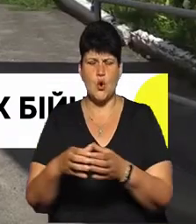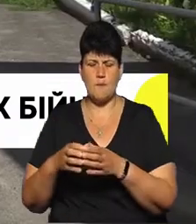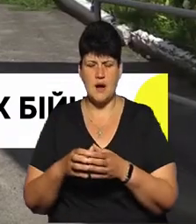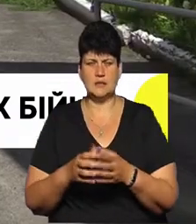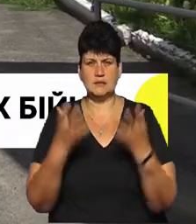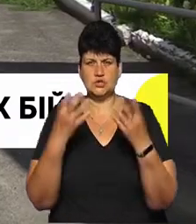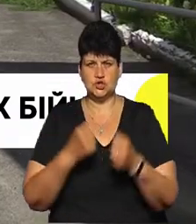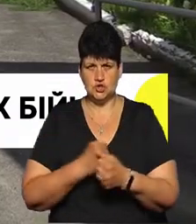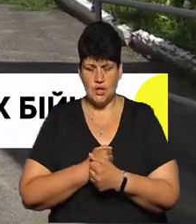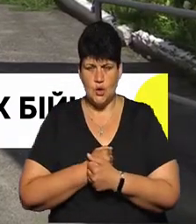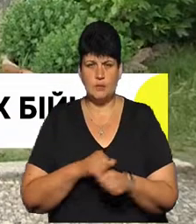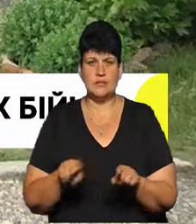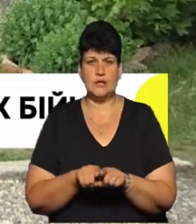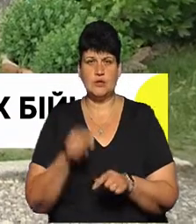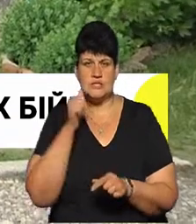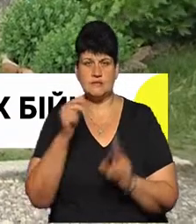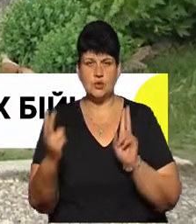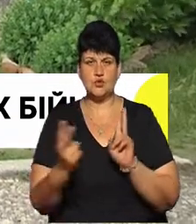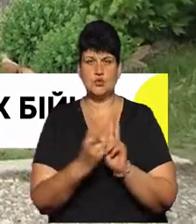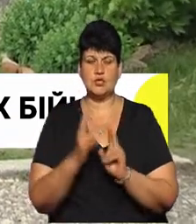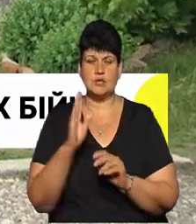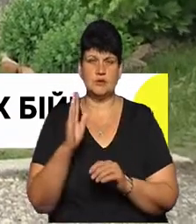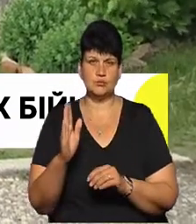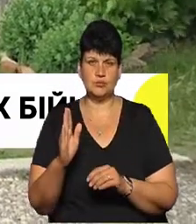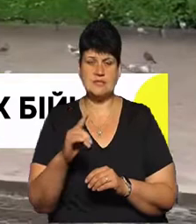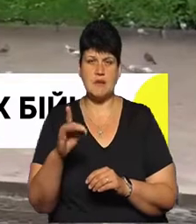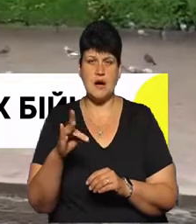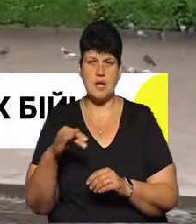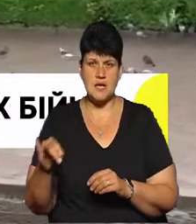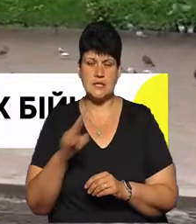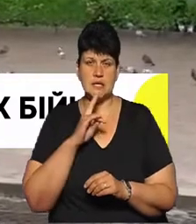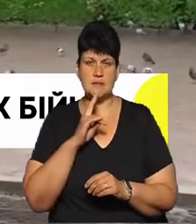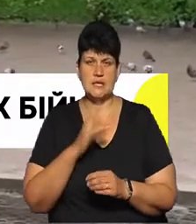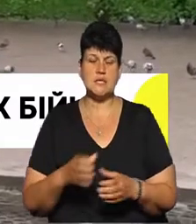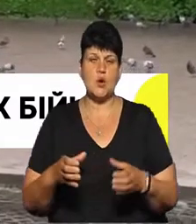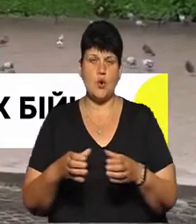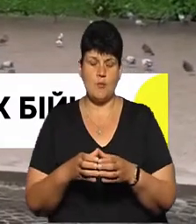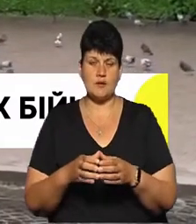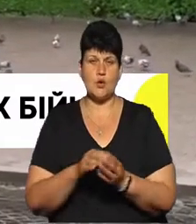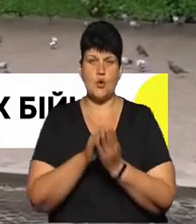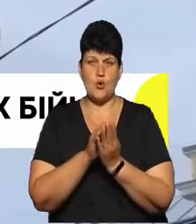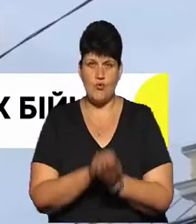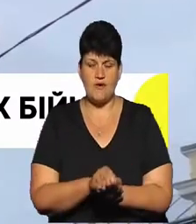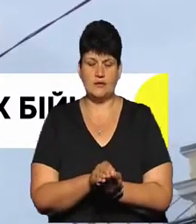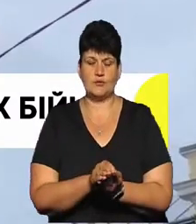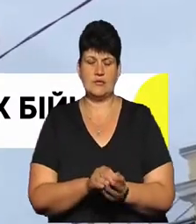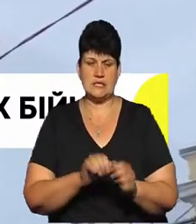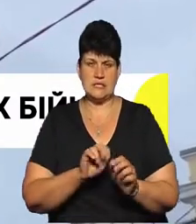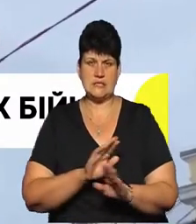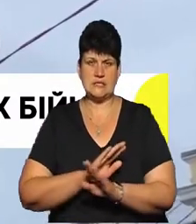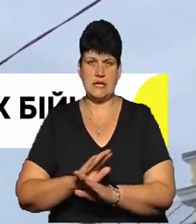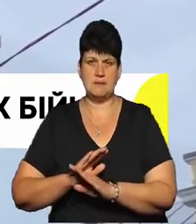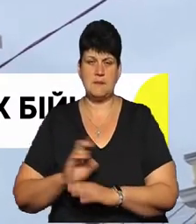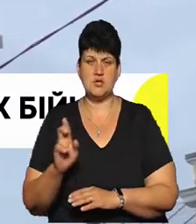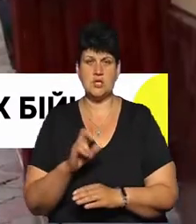Також завтра зустрічатимуть загиблих бійців у Збаразькій та Кременецькій громадах і ховатимуть загиблих захисників у Бережанській громаді. Про